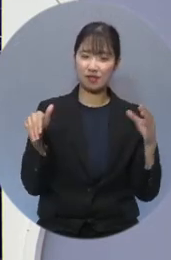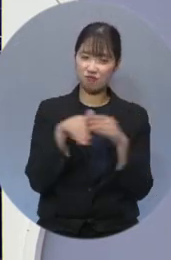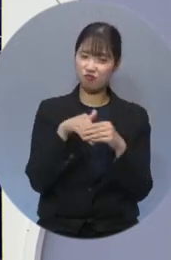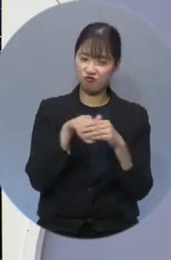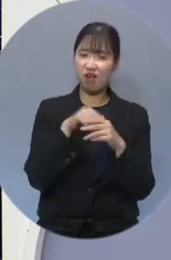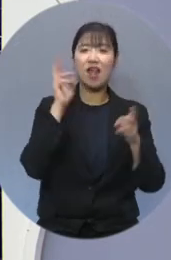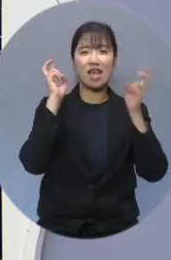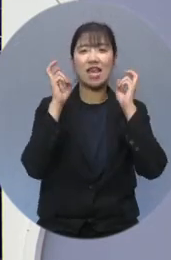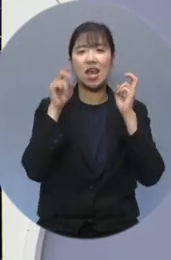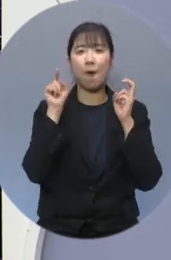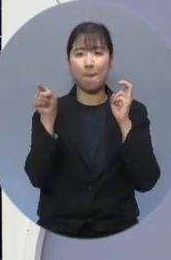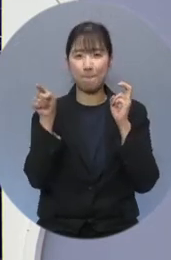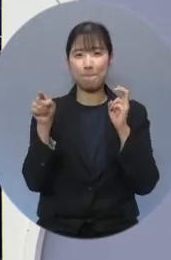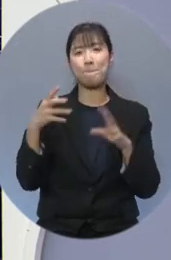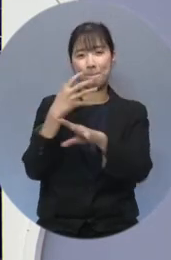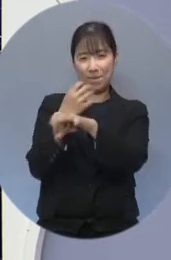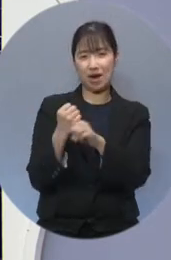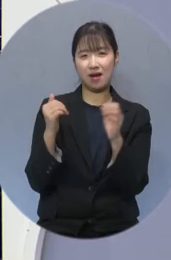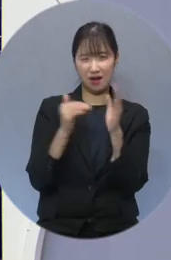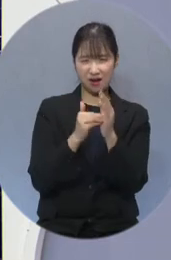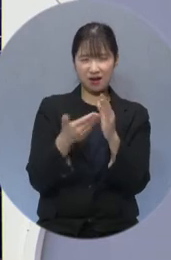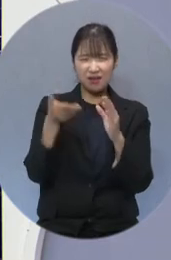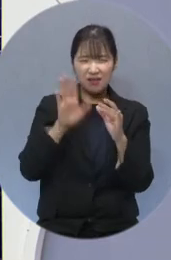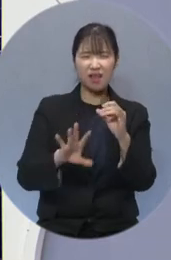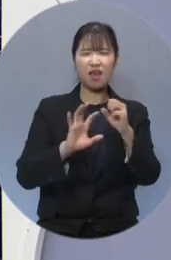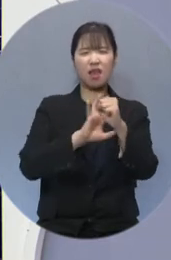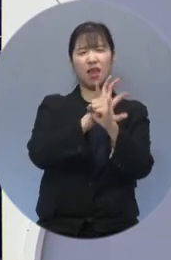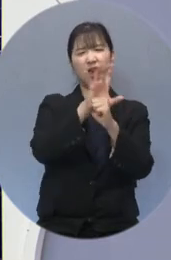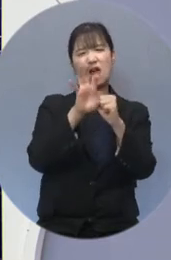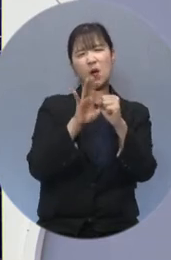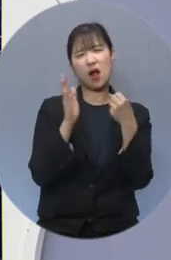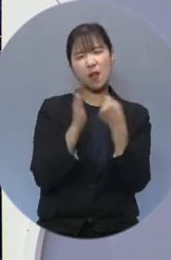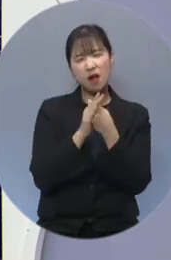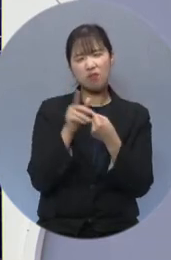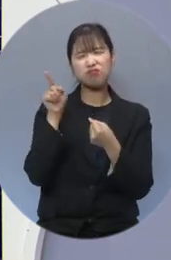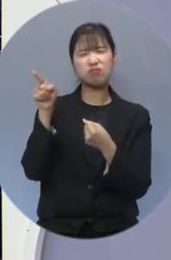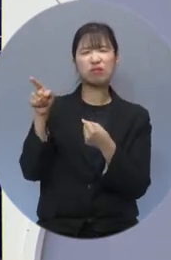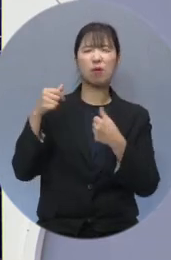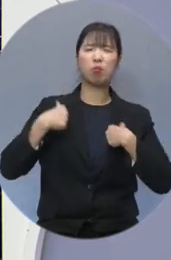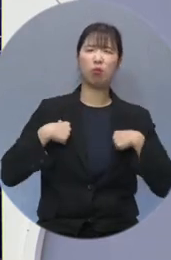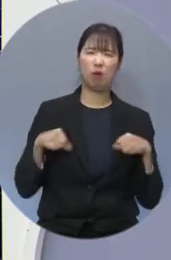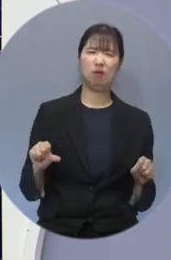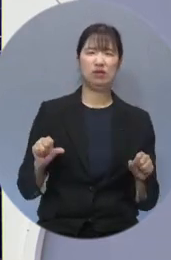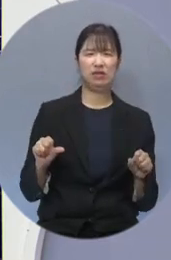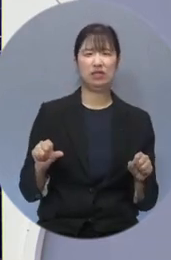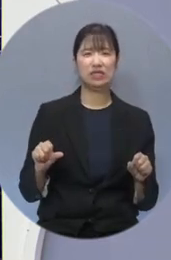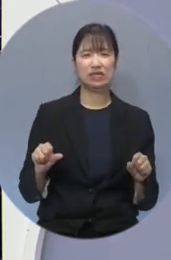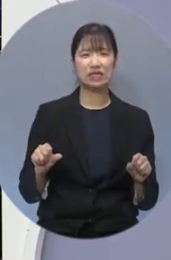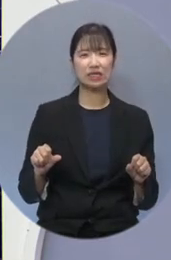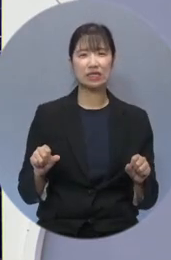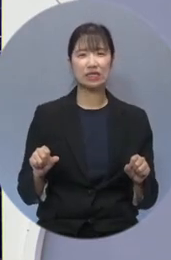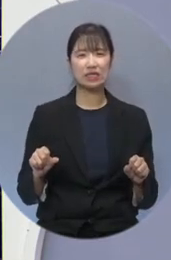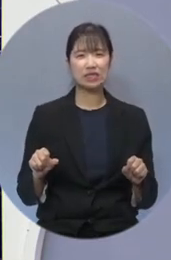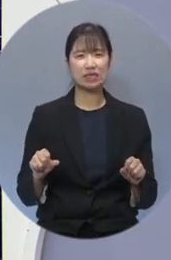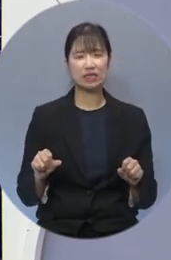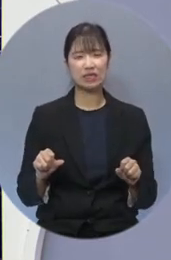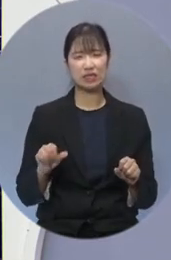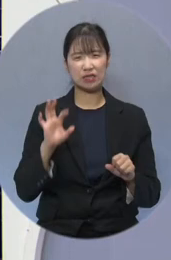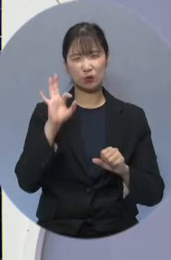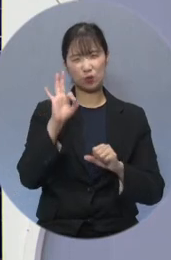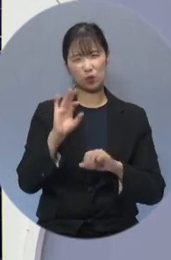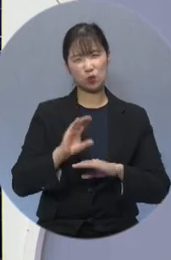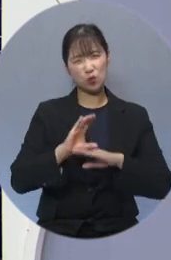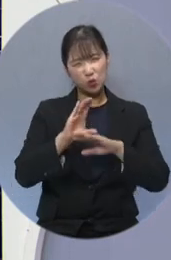문화 기업이죠 하고 했는데 코로나가 와갖고 이 기업이 포기를 했습니다. 네네 사실은 투자 포기를